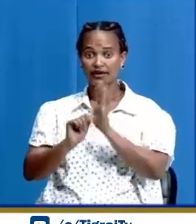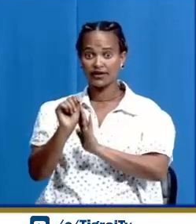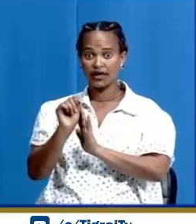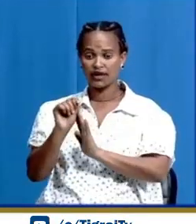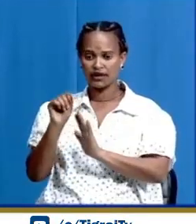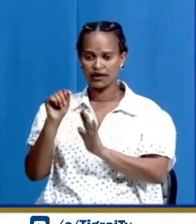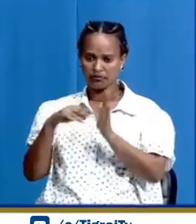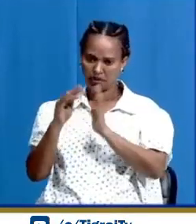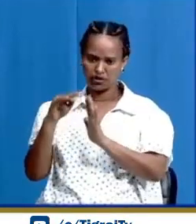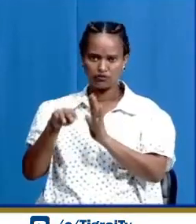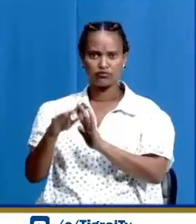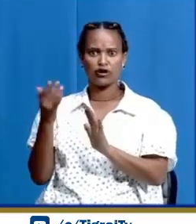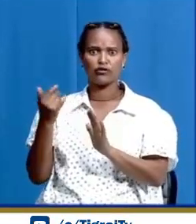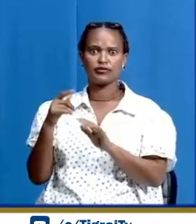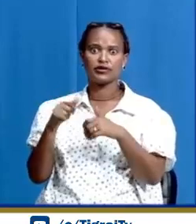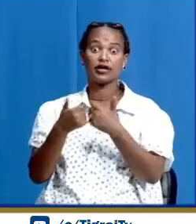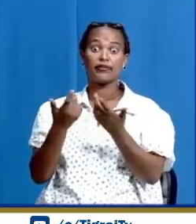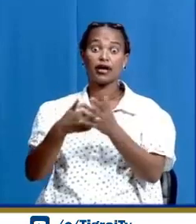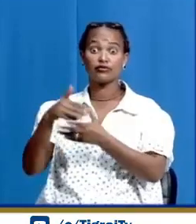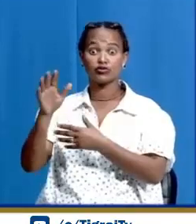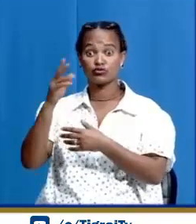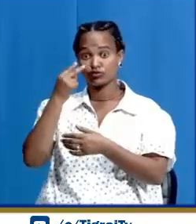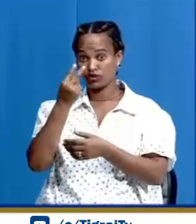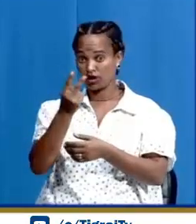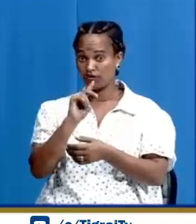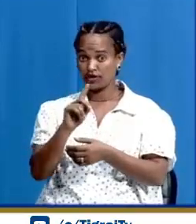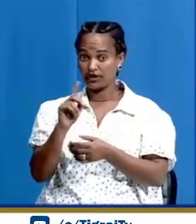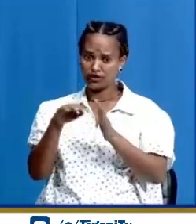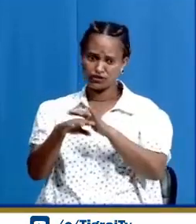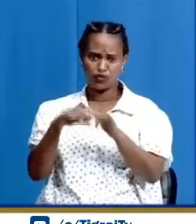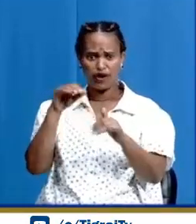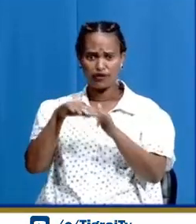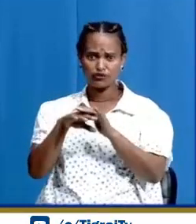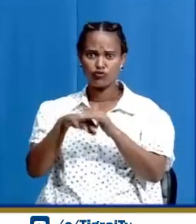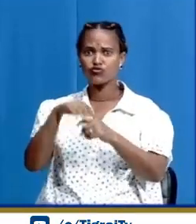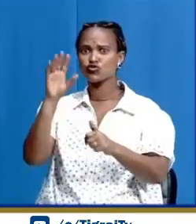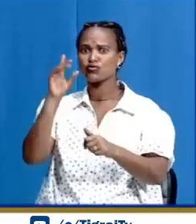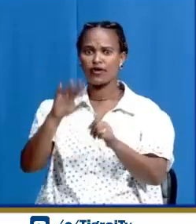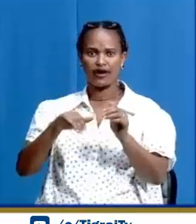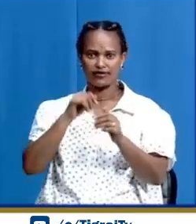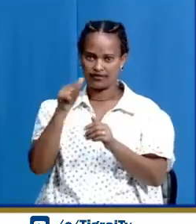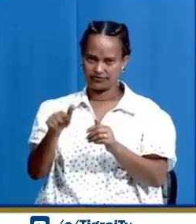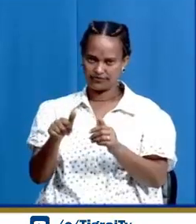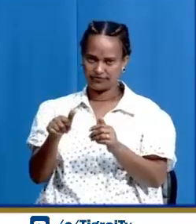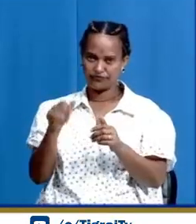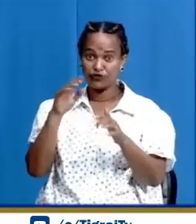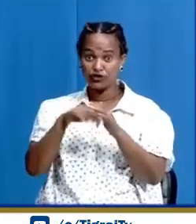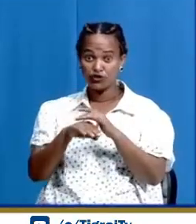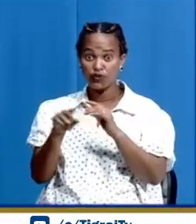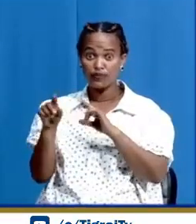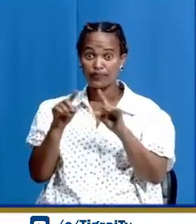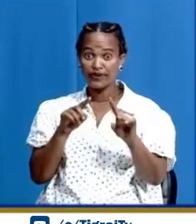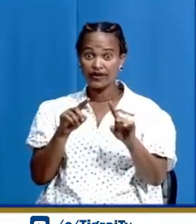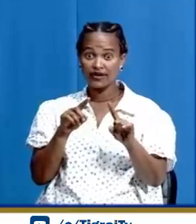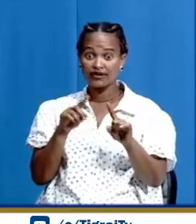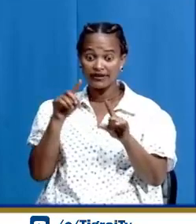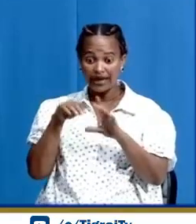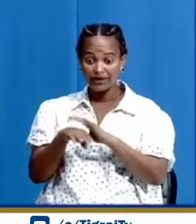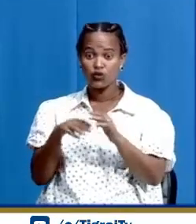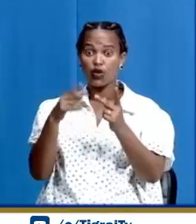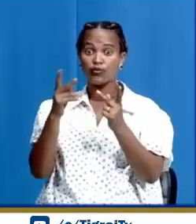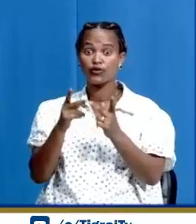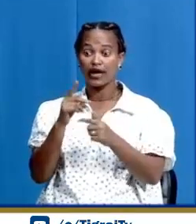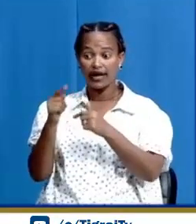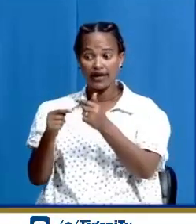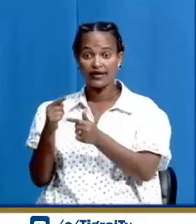ኮ ነይሮም እዮም። ግን ሃመ ኢሎም ከም ዝመፁ ርኢናየ ኢና። ስለዚ ይእተወ ይእተው ምውፆም ኣይተርፎም እዩ። ይእተው ዳንበ ዋላ ኣብ ዛላእተዋ ቦታለ